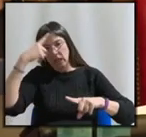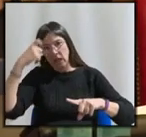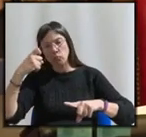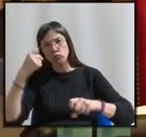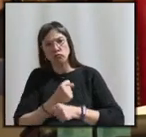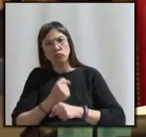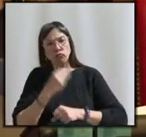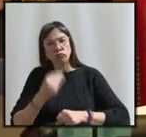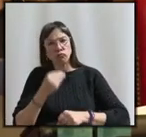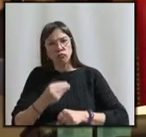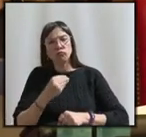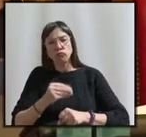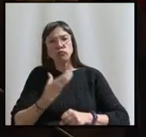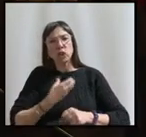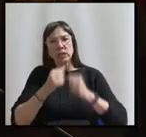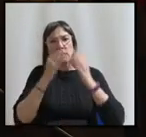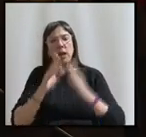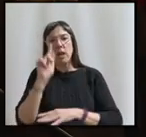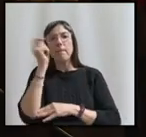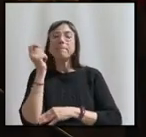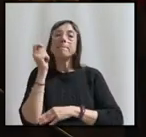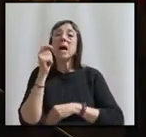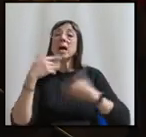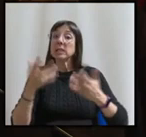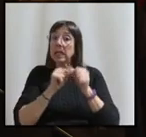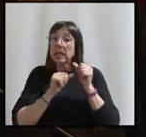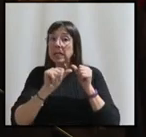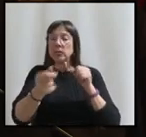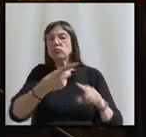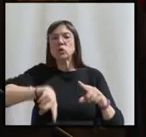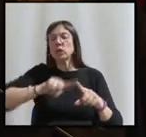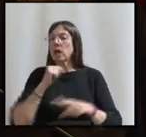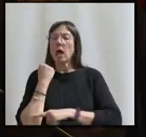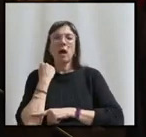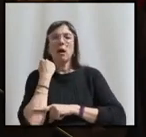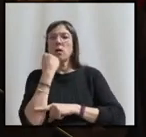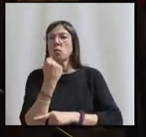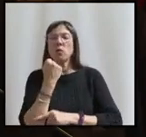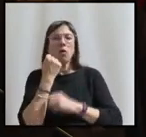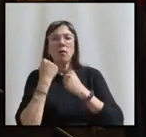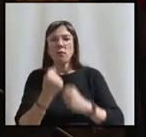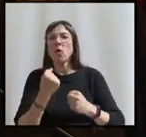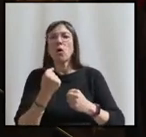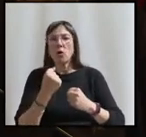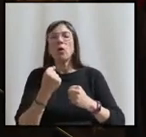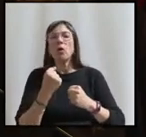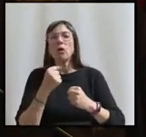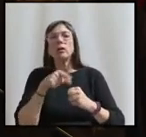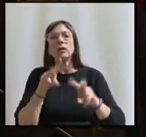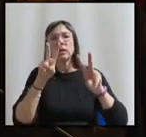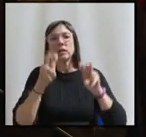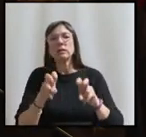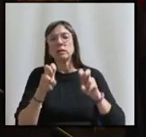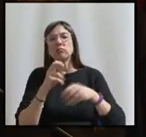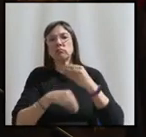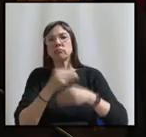per part de tots els municipals, i en aquest cas nosaltres ara sí que a partir d'ara donem suport a aquells que es presentin aquí en aquesta sala de plens. Per tant, el nostre vot també serà